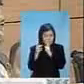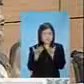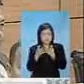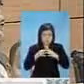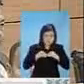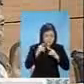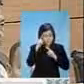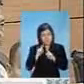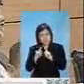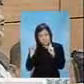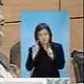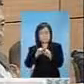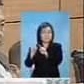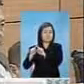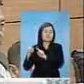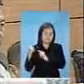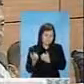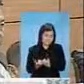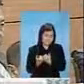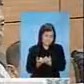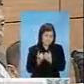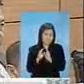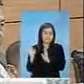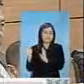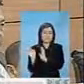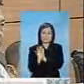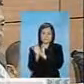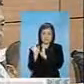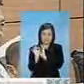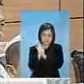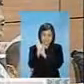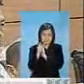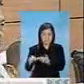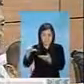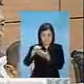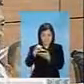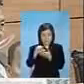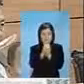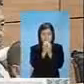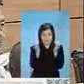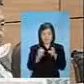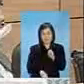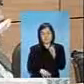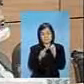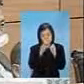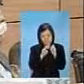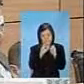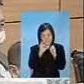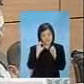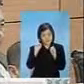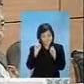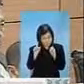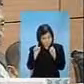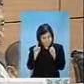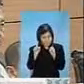ยเห็นต่างขึ้นมากมายในที่สุดการแก้ไขรัฐธรรมนูญมาตรา291ซึ่งเป็นกระบวน